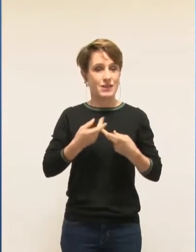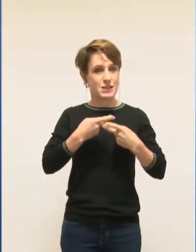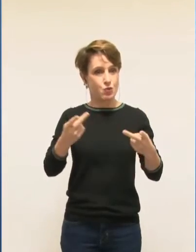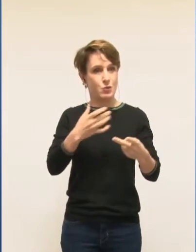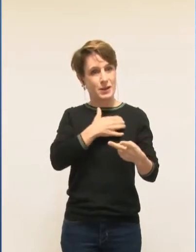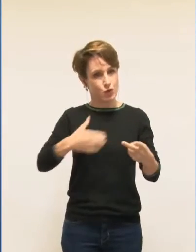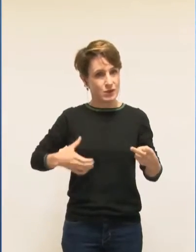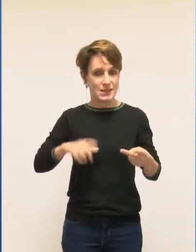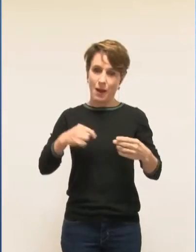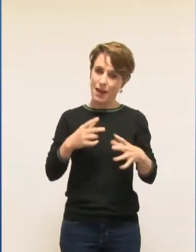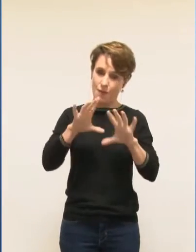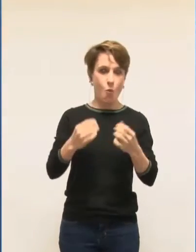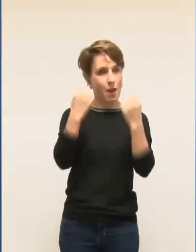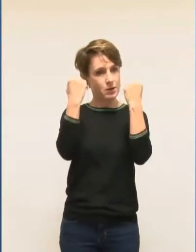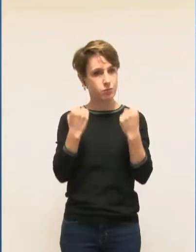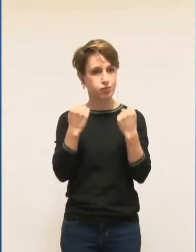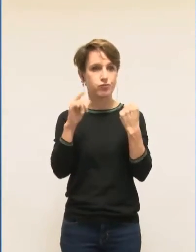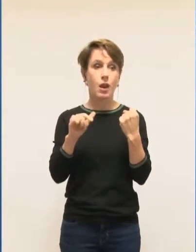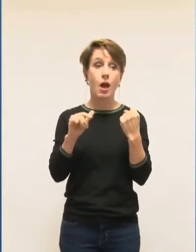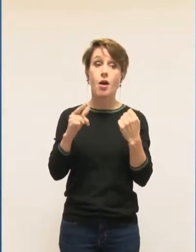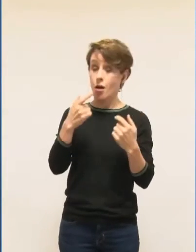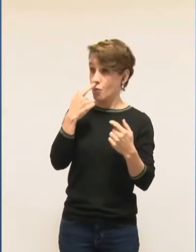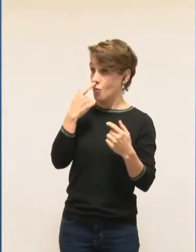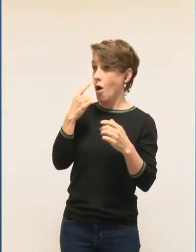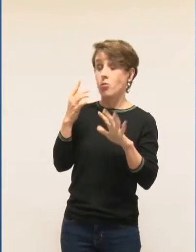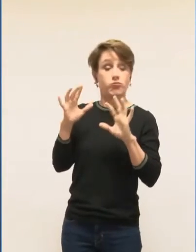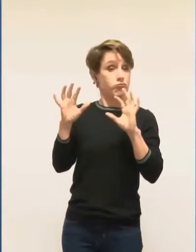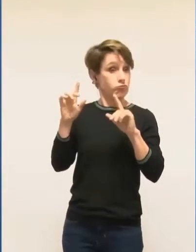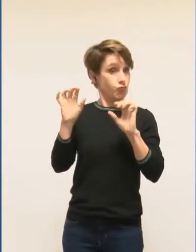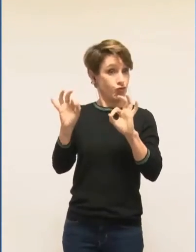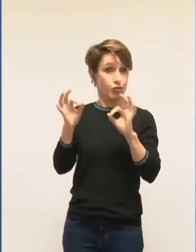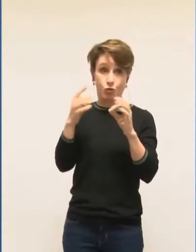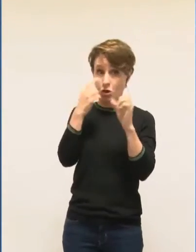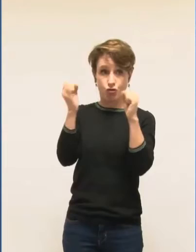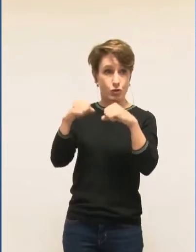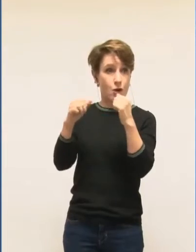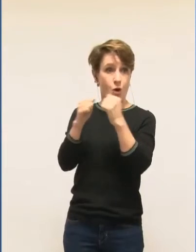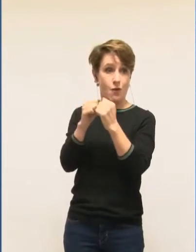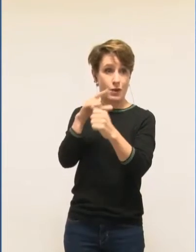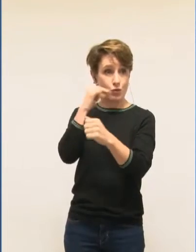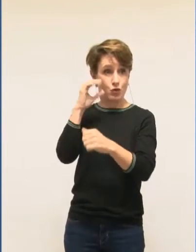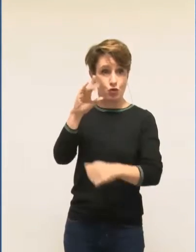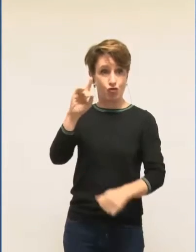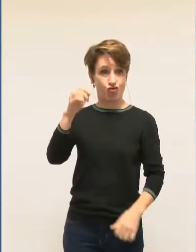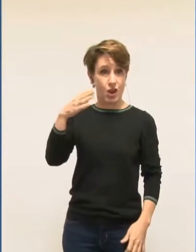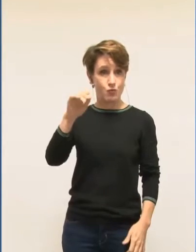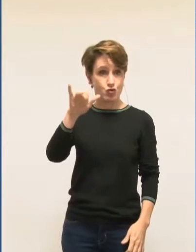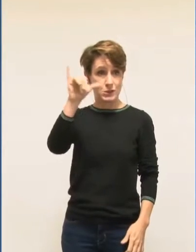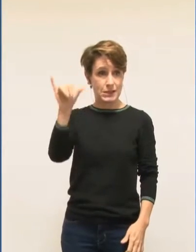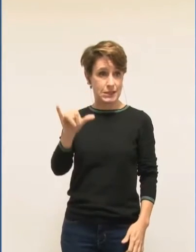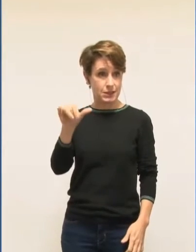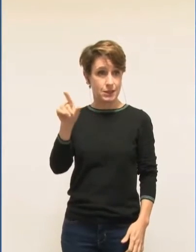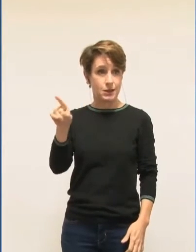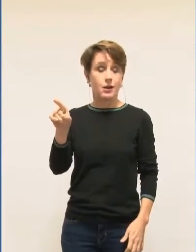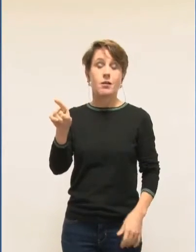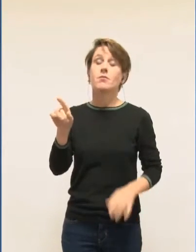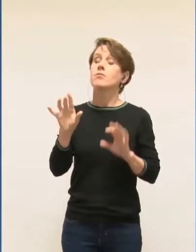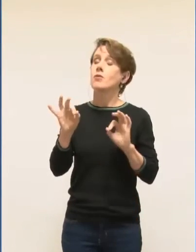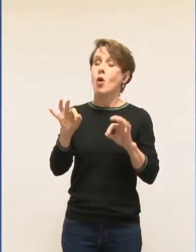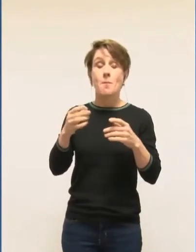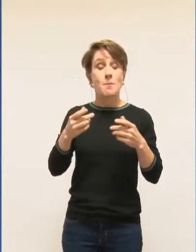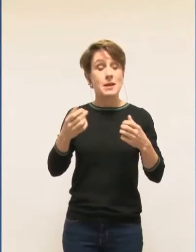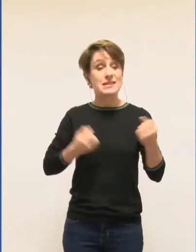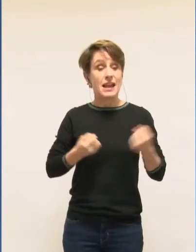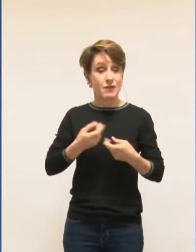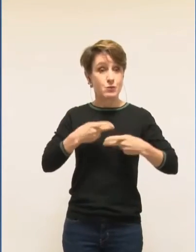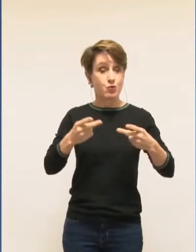n'est pas nouveau, les points de vue de Mathieu Chamussy, la place du service public municipal et son devenir. C'est une question essentielle à